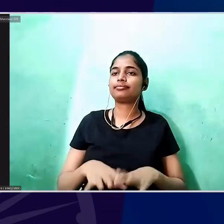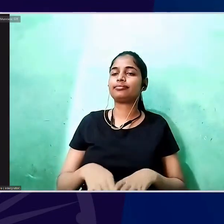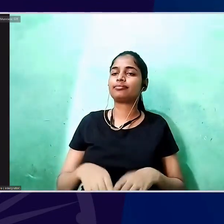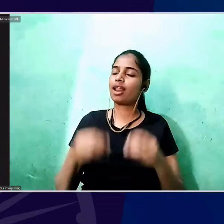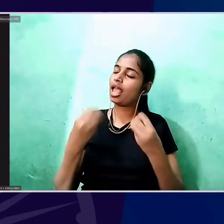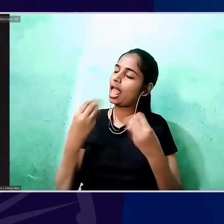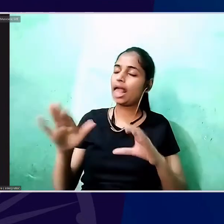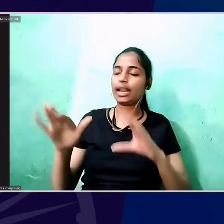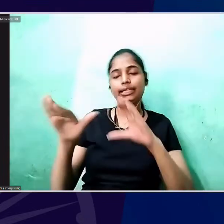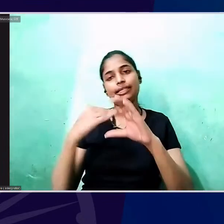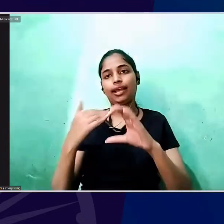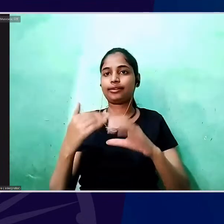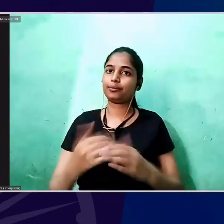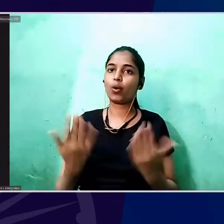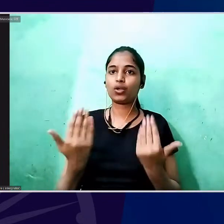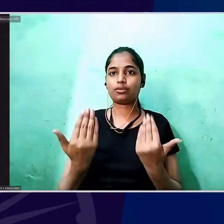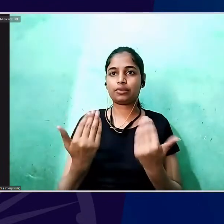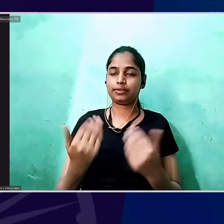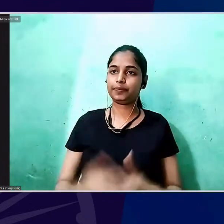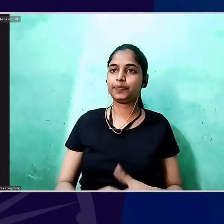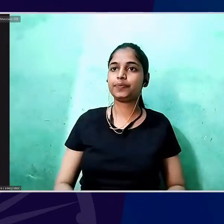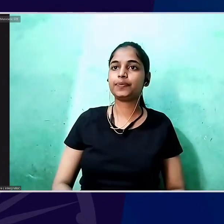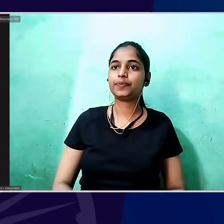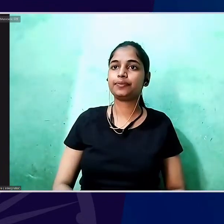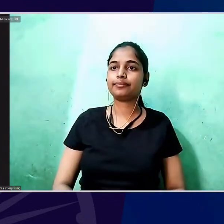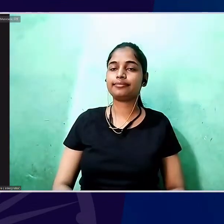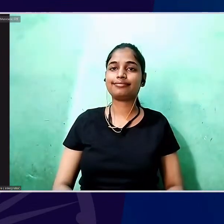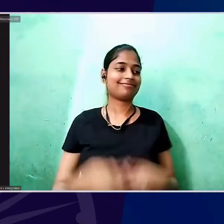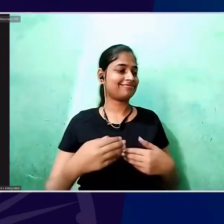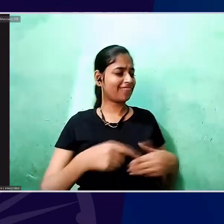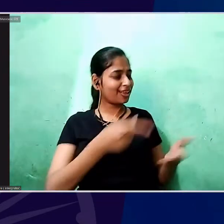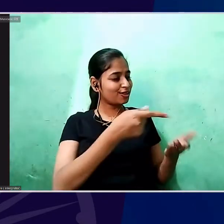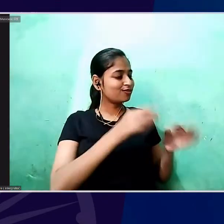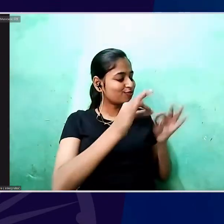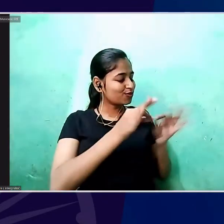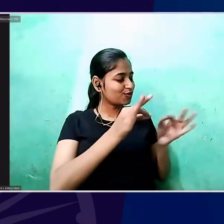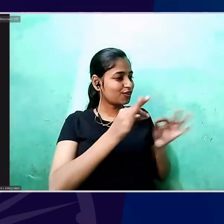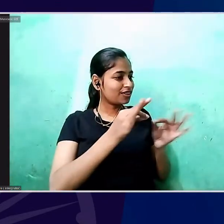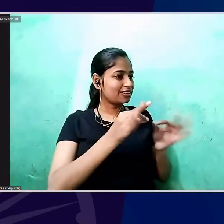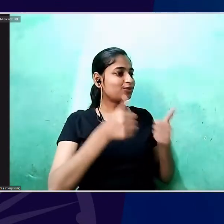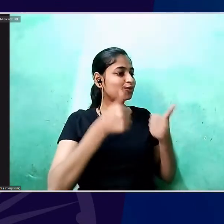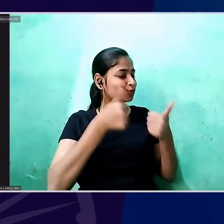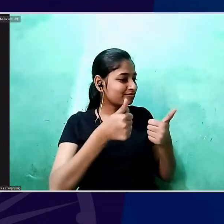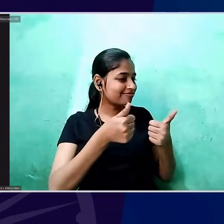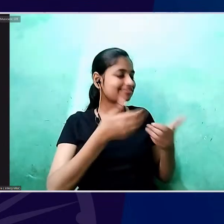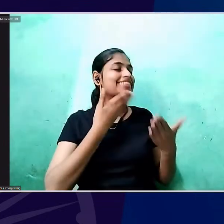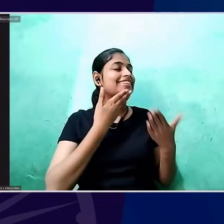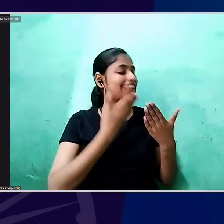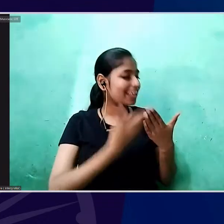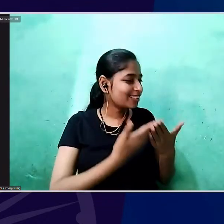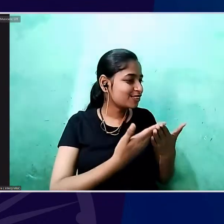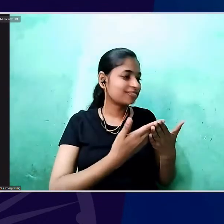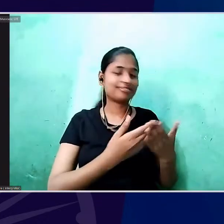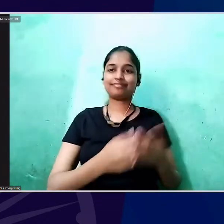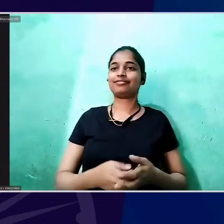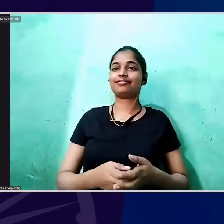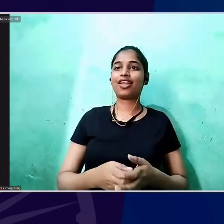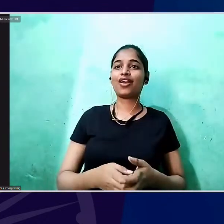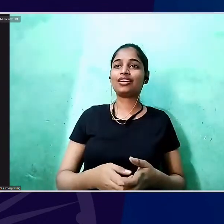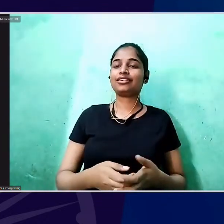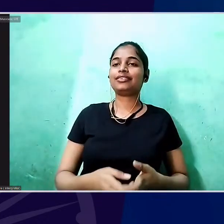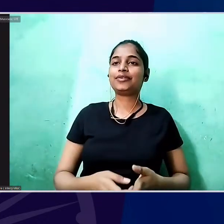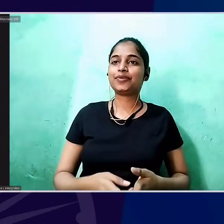मैम. नमस्कार. थैंक यू. और हम धन्यवाद करना चाहेंगे हमारे साइन लैंग्वेज इंटरप्रेटर तनीषा जी का भी. आपका भी बहुत बहुत